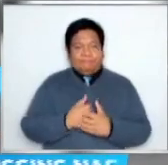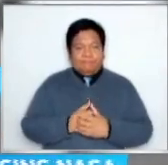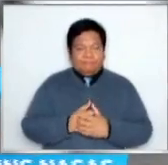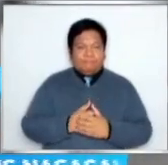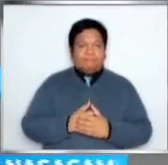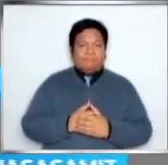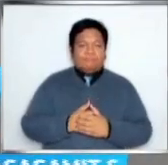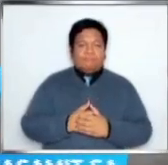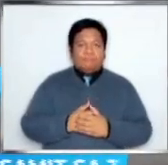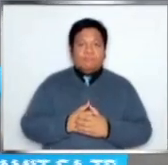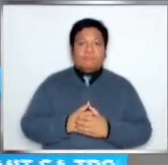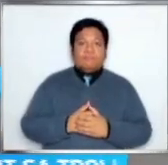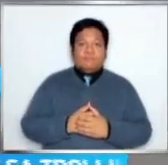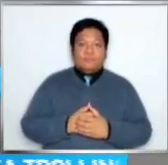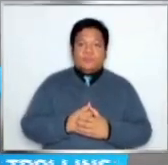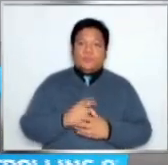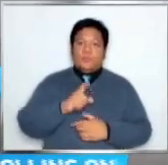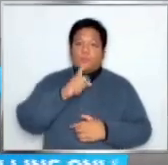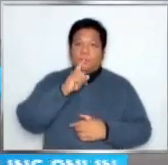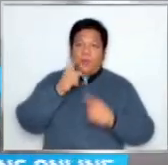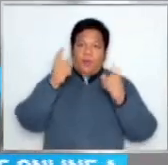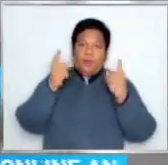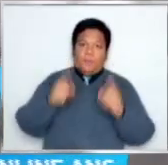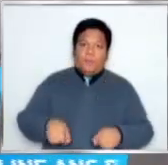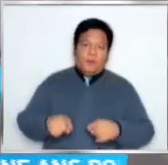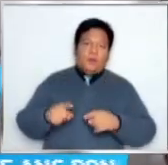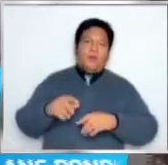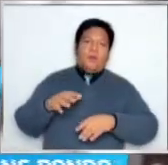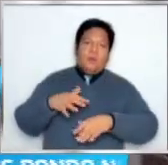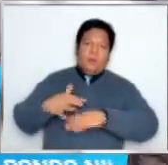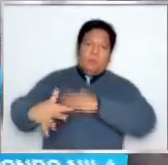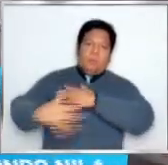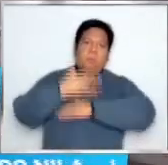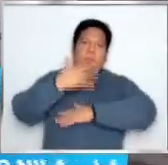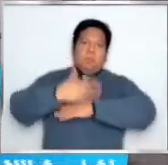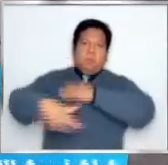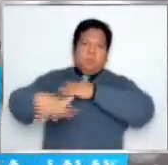Malalaking alon ang dala ng bagyong Julina sa pampang ng Sorsogon.